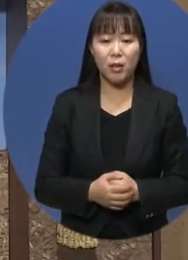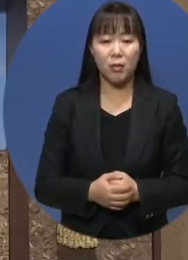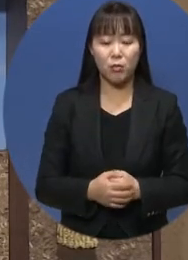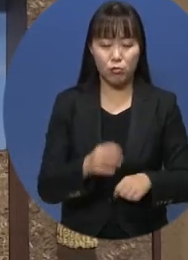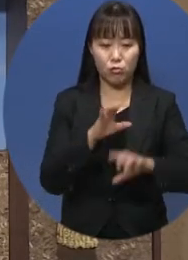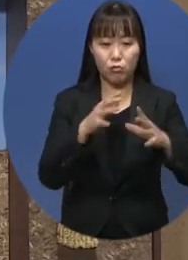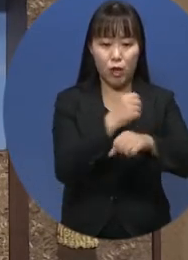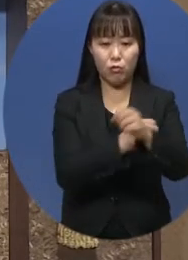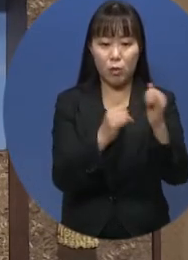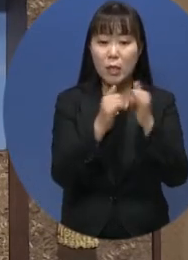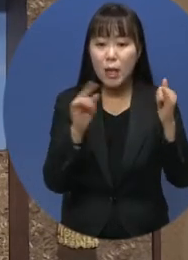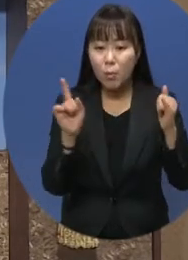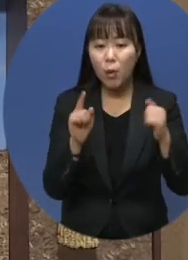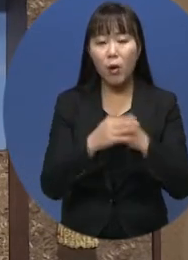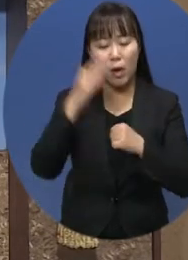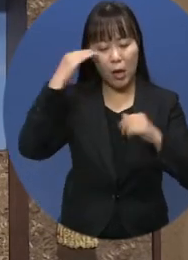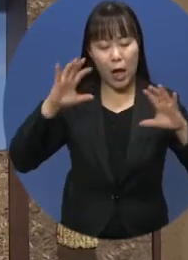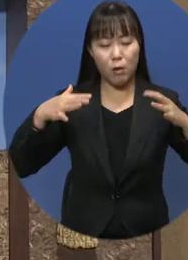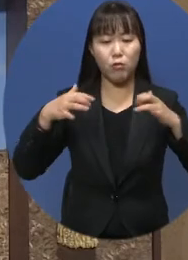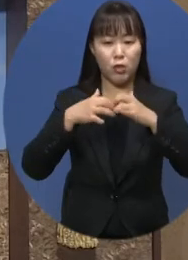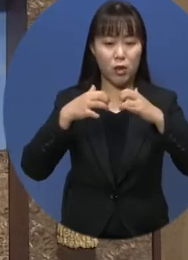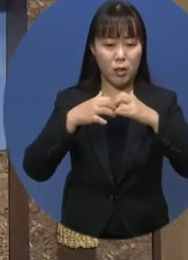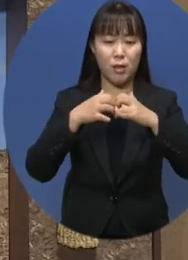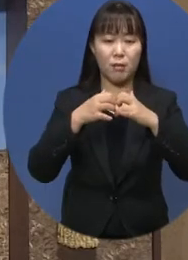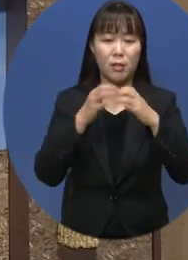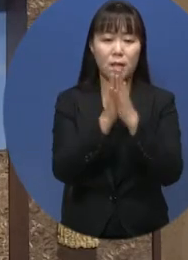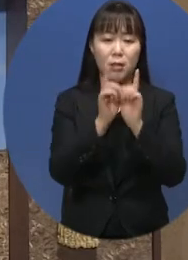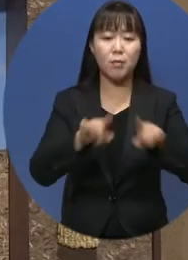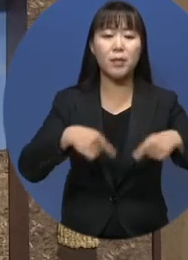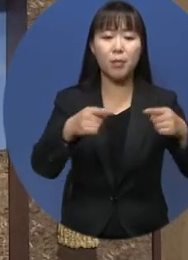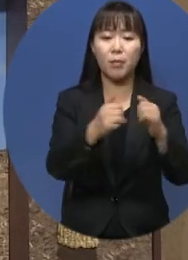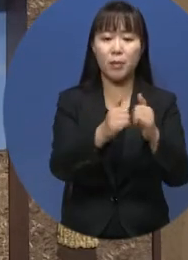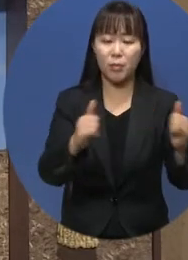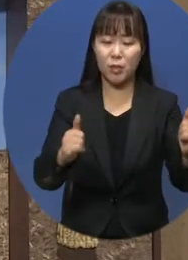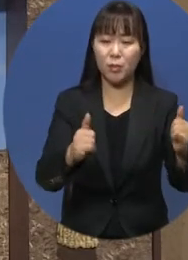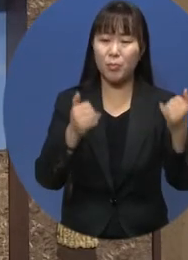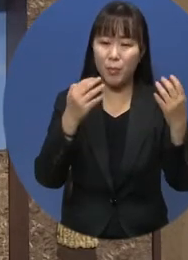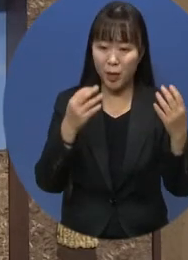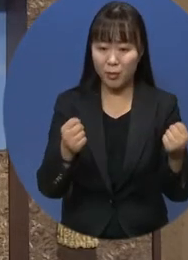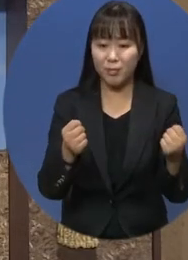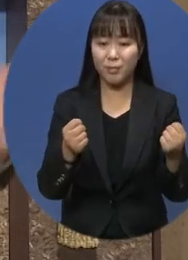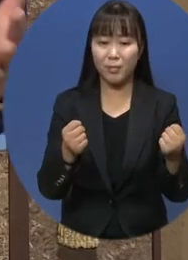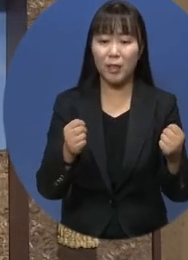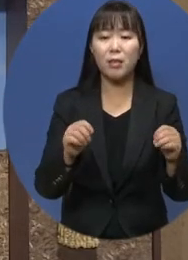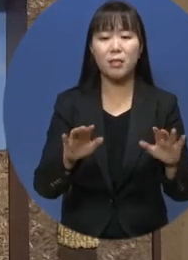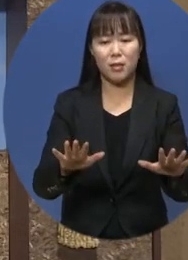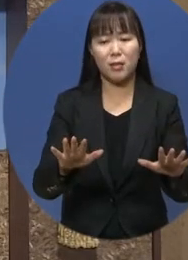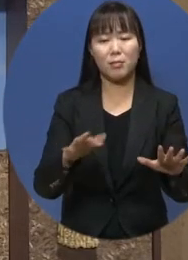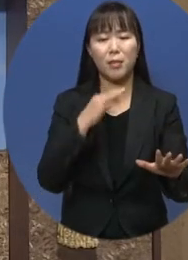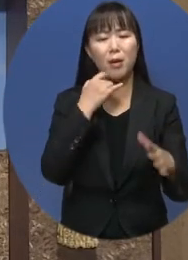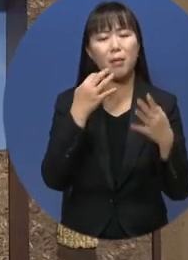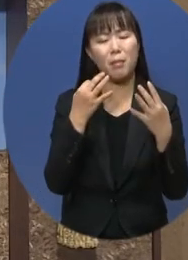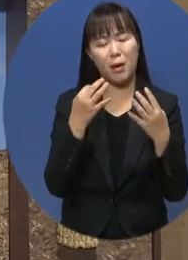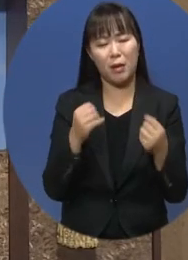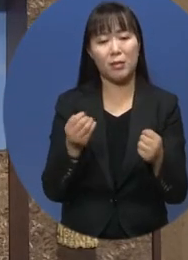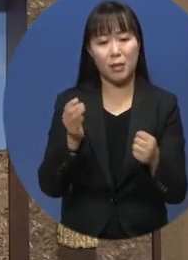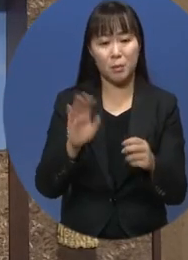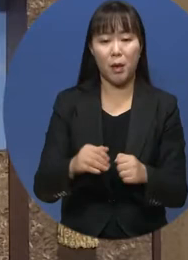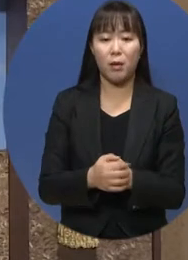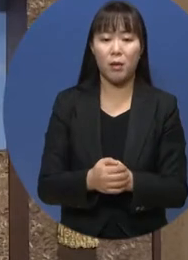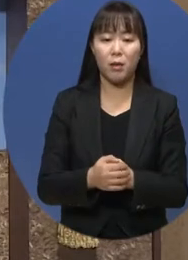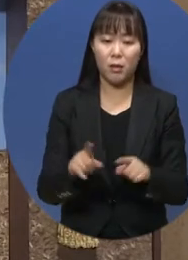그러면 사실 한국전쟁 한국전쟁 을 직접 참전 하신 분들이 많으십니다 지금은 연세가 많으신데